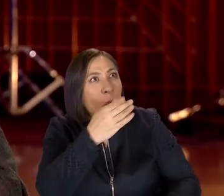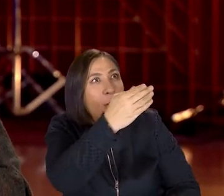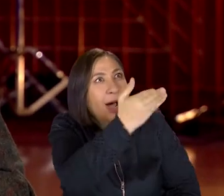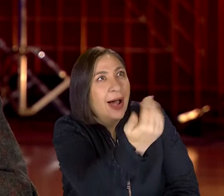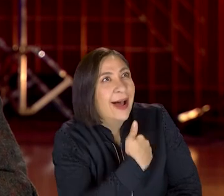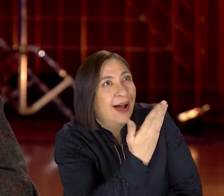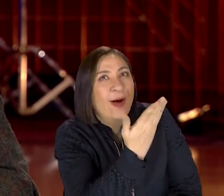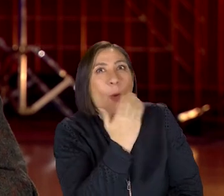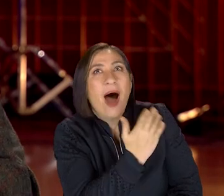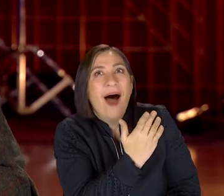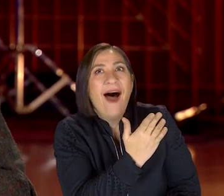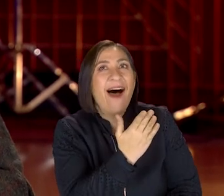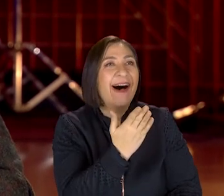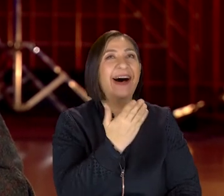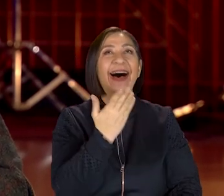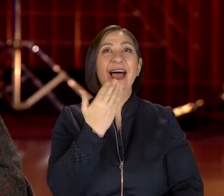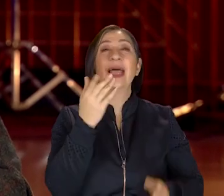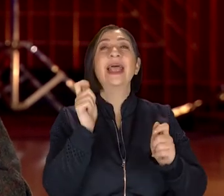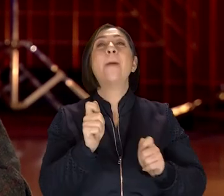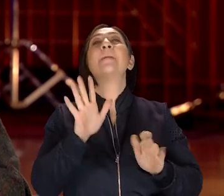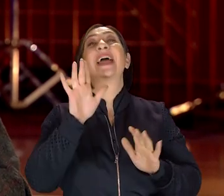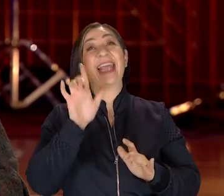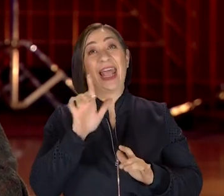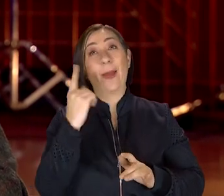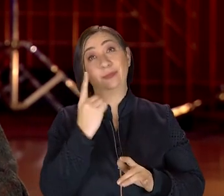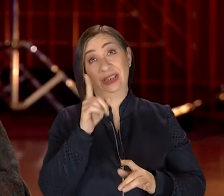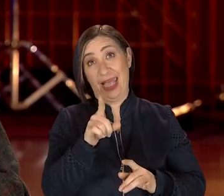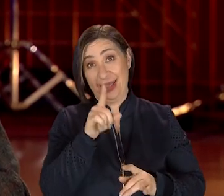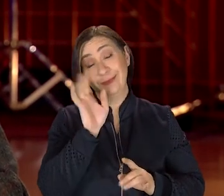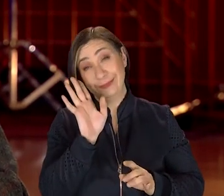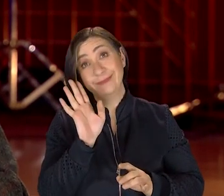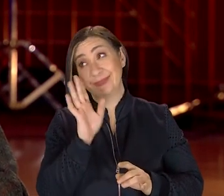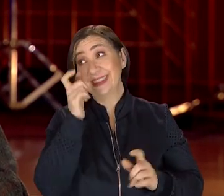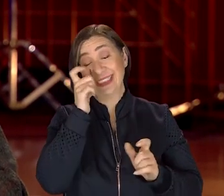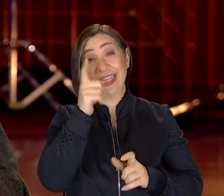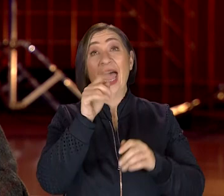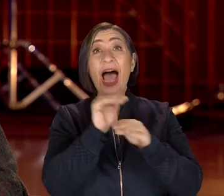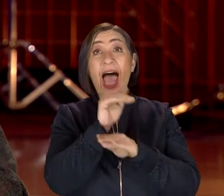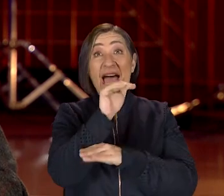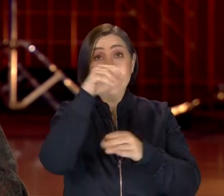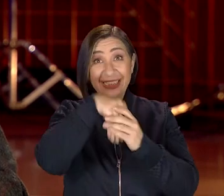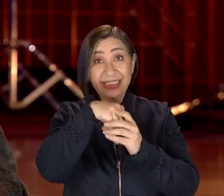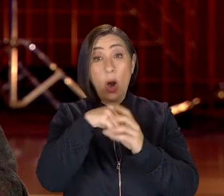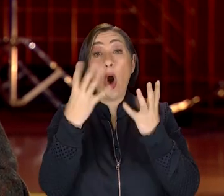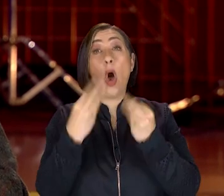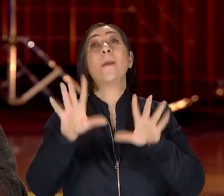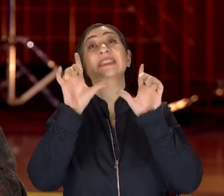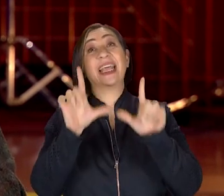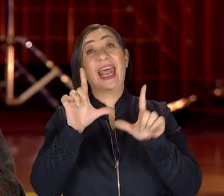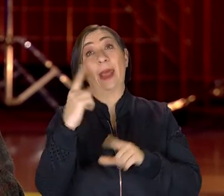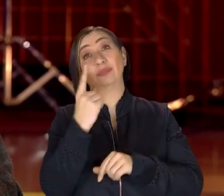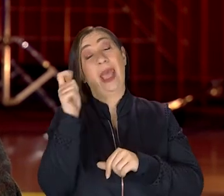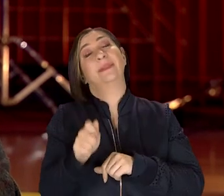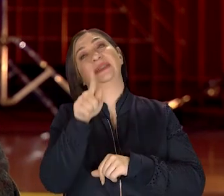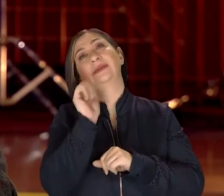yiyor. Ya. Ama bu yapmaman gereken bir şey bak. Bu yani işte hayatında değil mi? Belki olmaması gereken bir